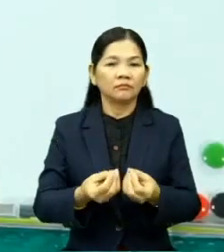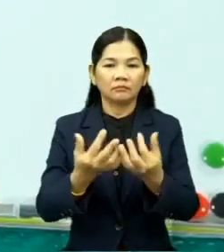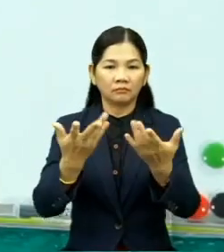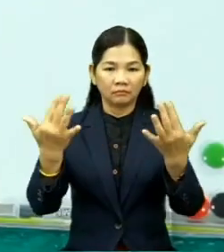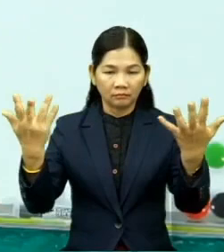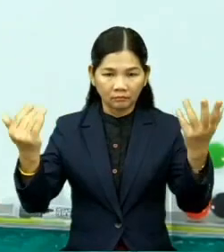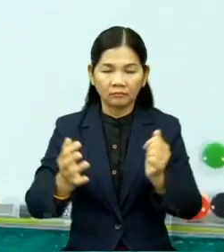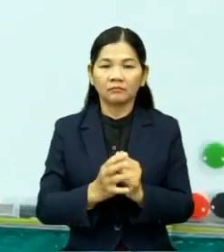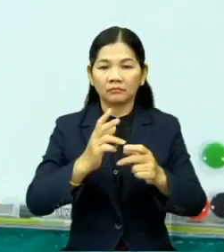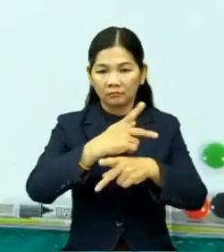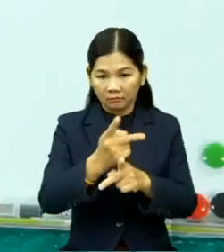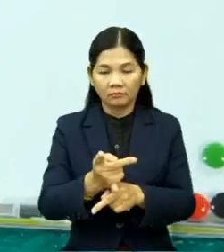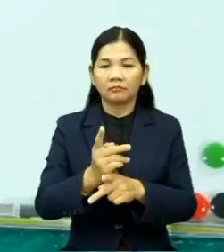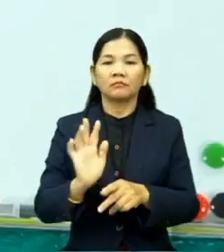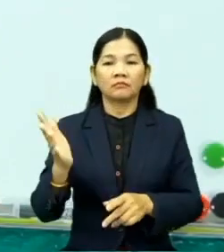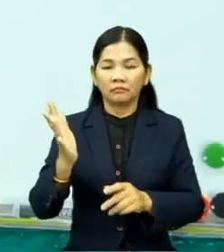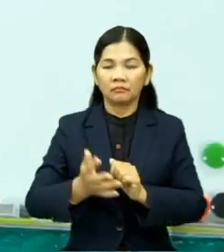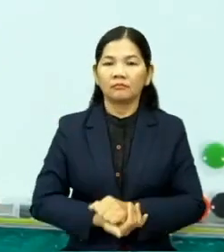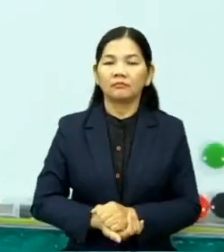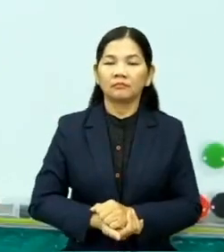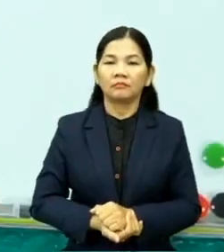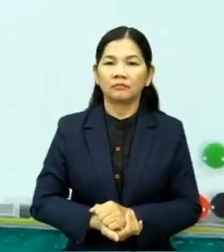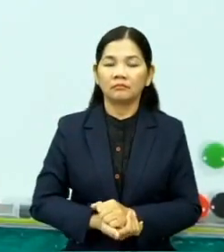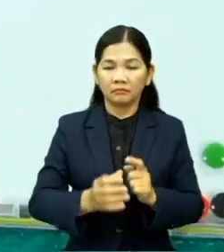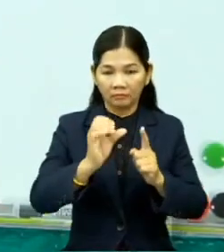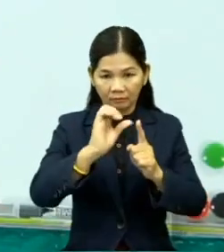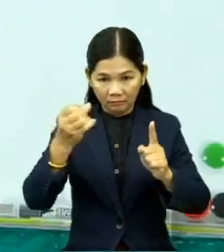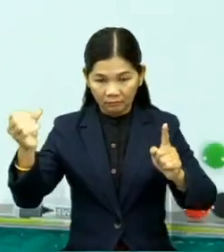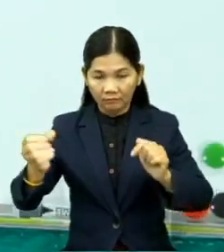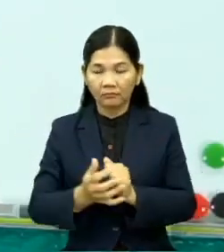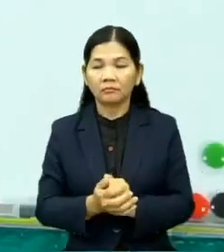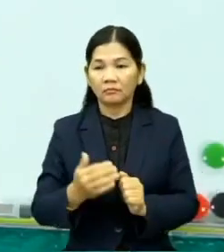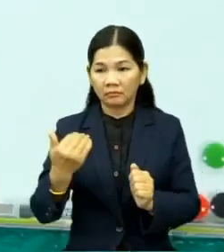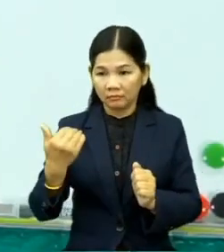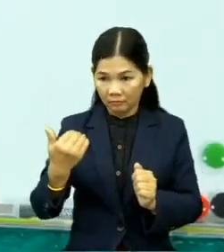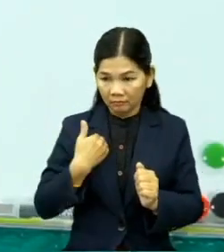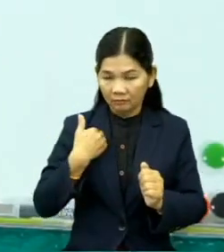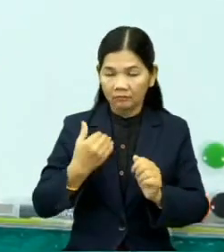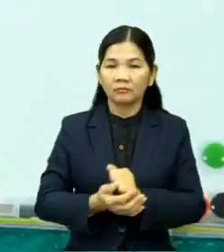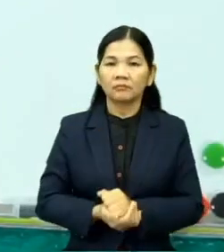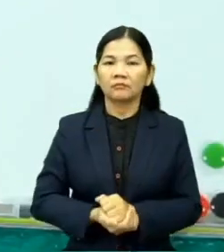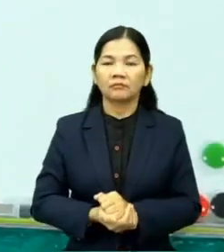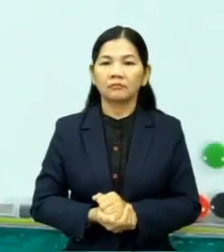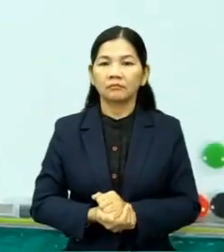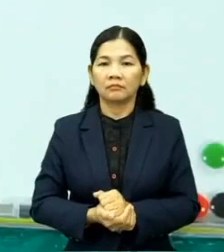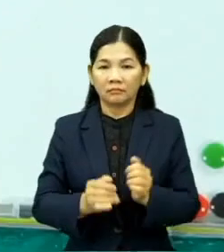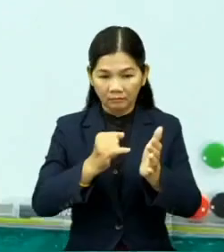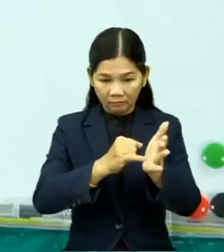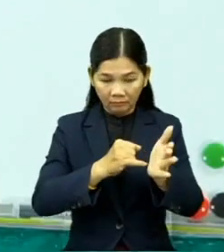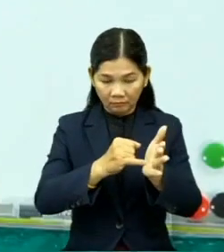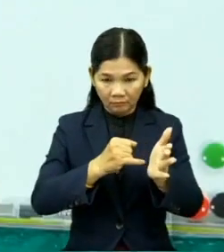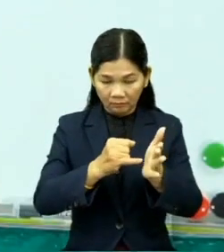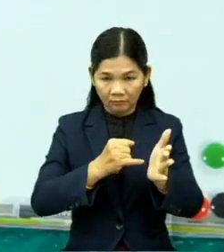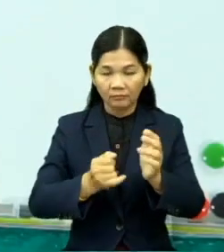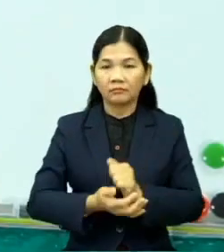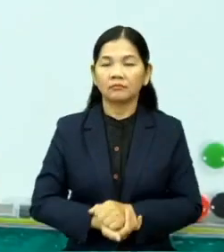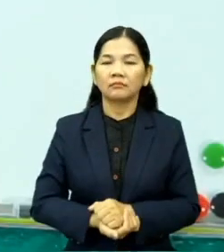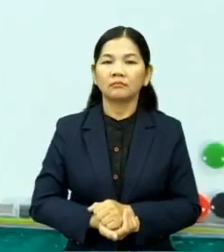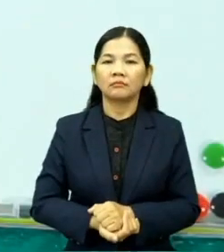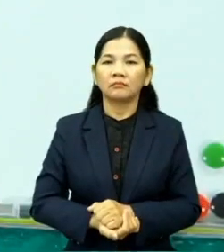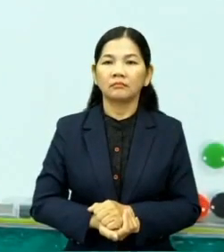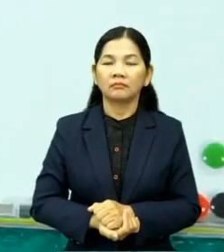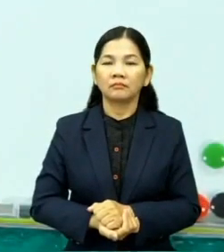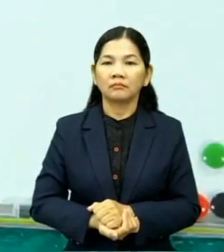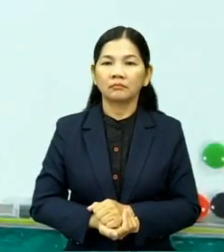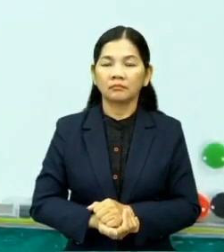សម្រាប់ផលិតដែរអញ្ចឹងកូនមើលនៅក្នុងរបាំនេះគឺមានពាក្យអីគេកូនចាគឺមានពាក្យងាយនេះណាណាកូនចានេះអ្ន